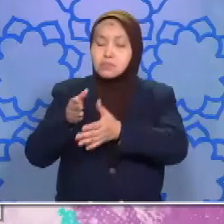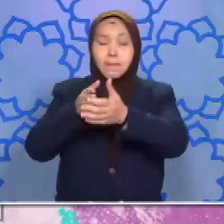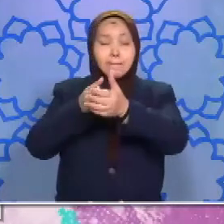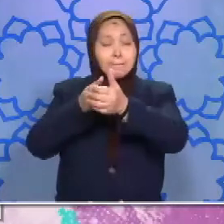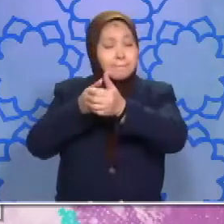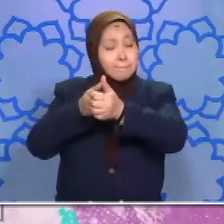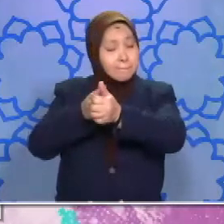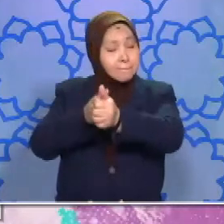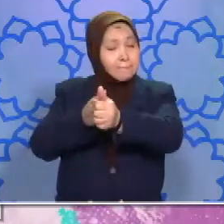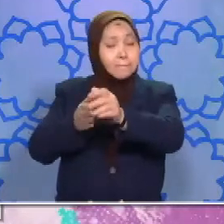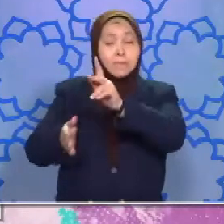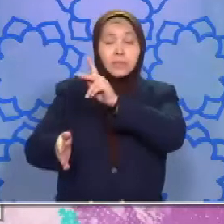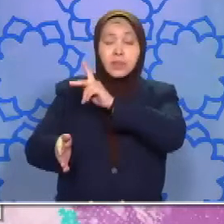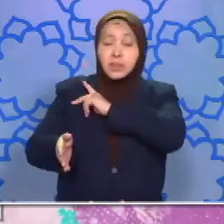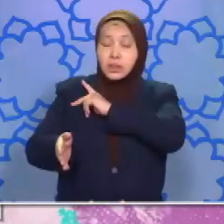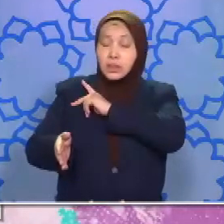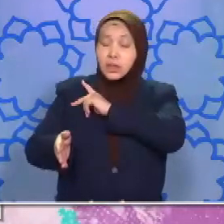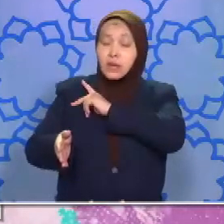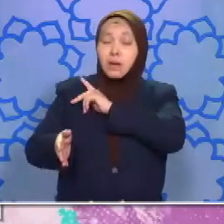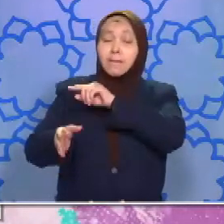والذين هم